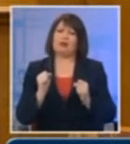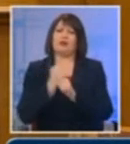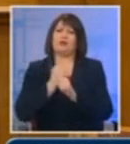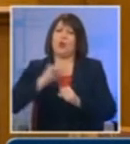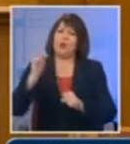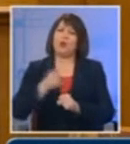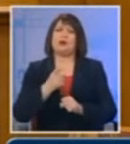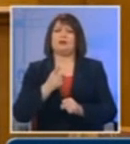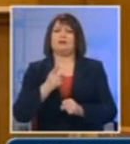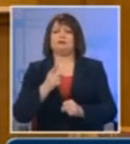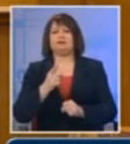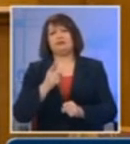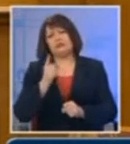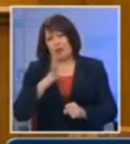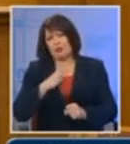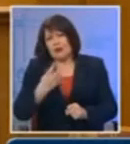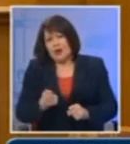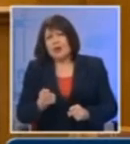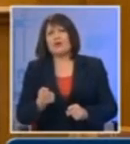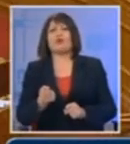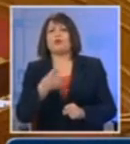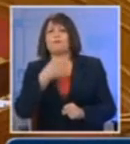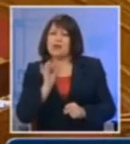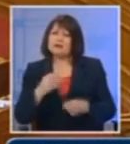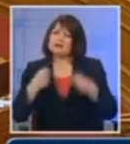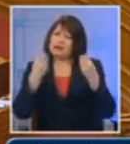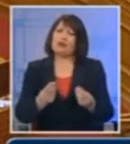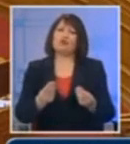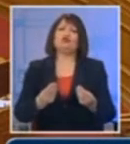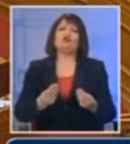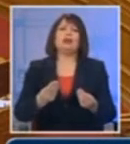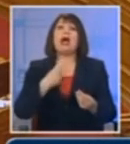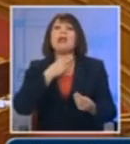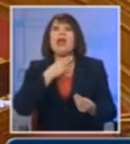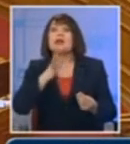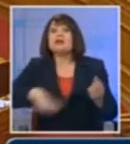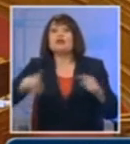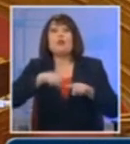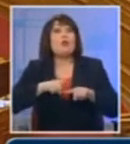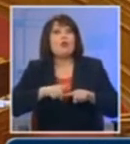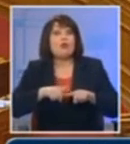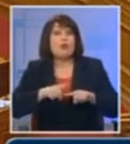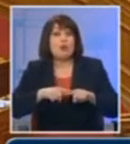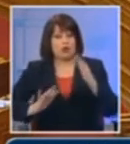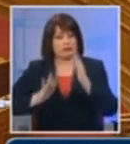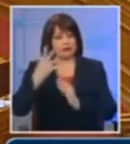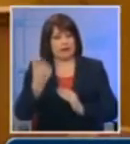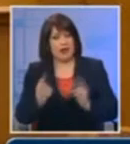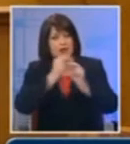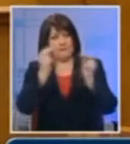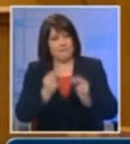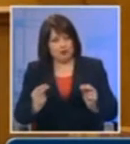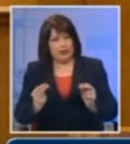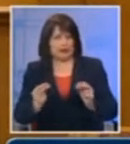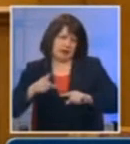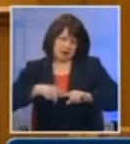και όλες, να έχει ως βάση δηλαδή την ικανοποίηση των λαϊκών αναγκών που θα οδηγούν στην ευημερία του λαού και